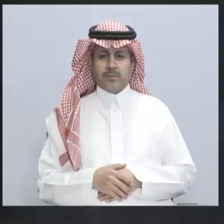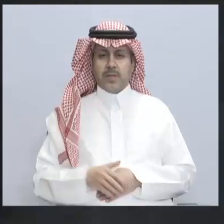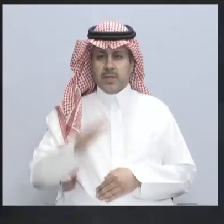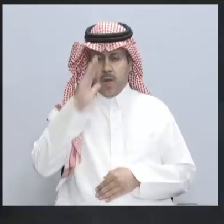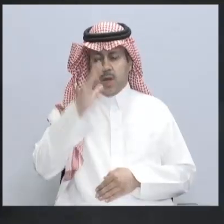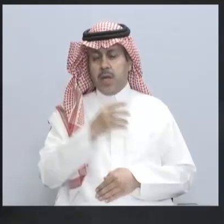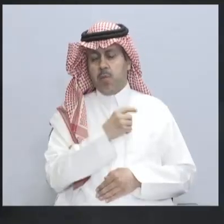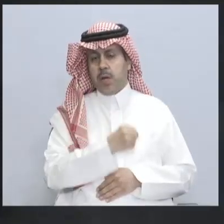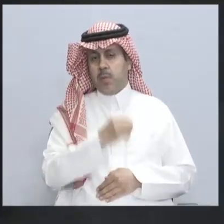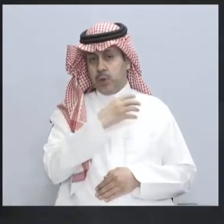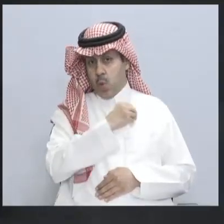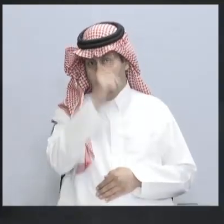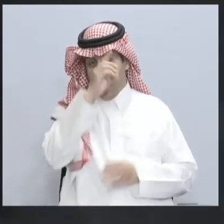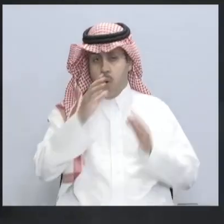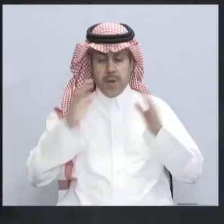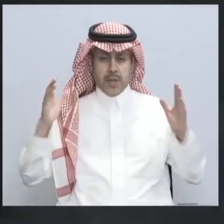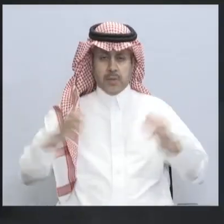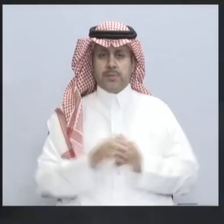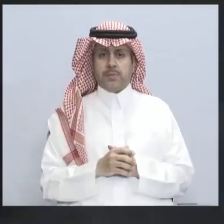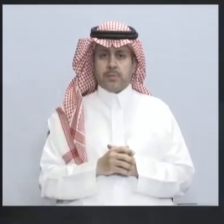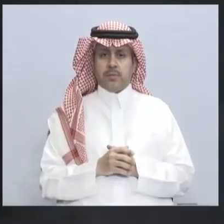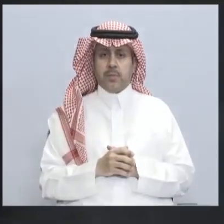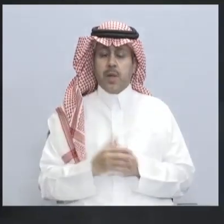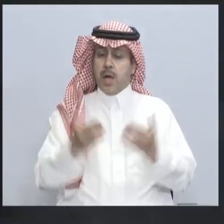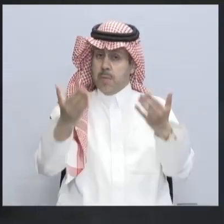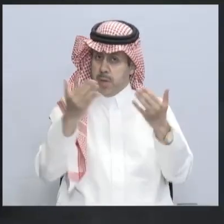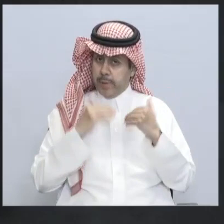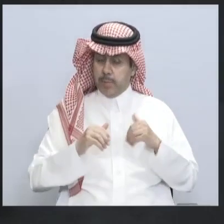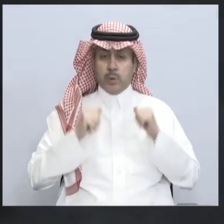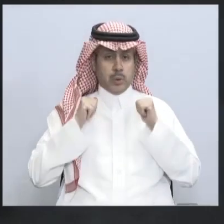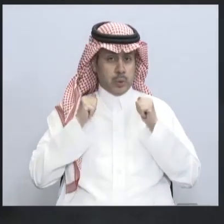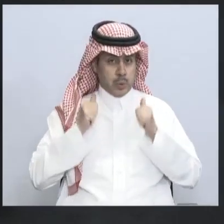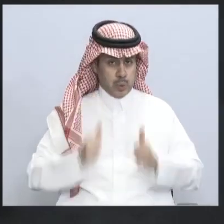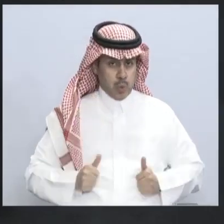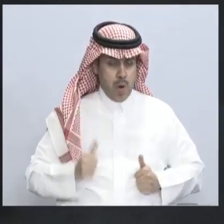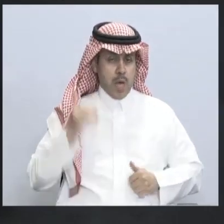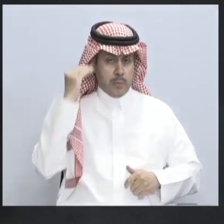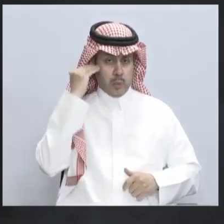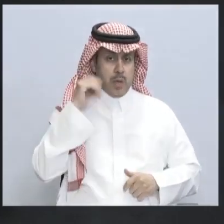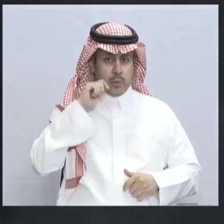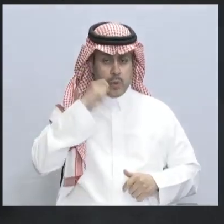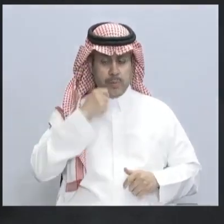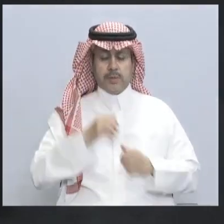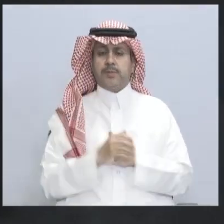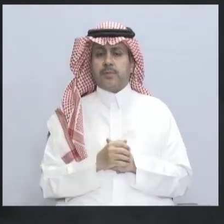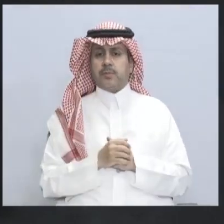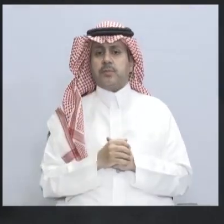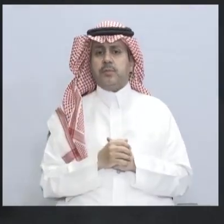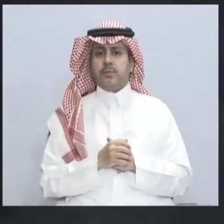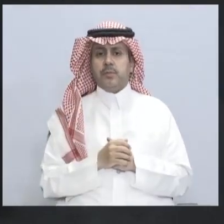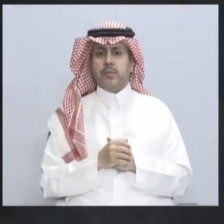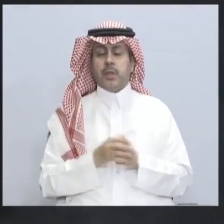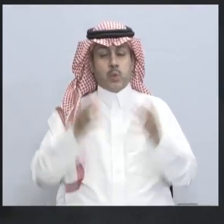السلام عليكم ورحمه الله وبركاته اهلا ومرحبا بابنائي وطلاب وطالبات